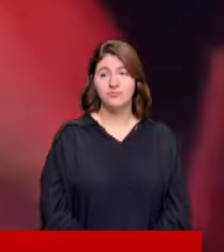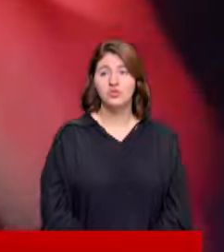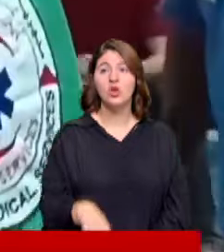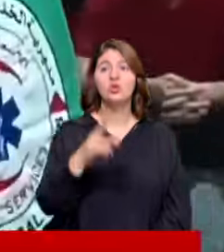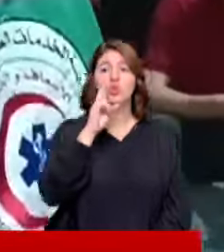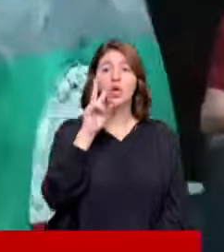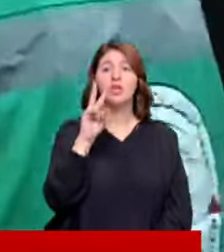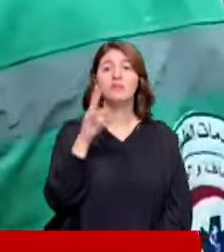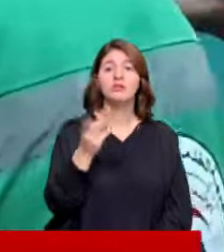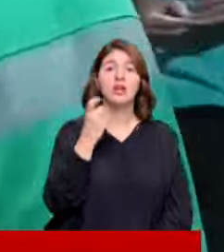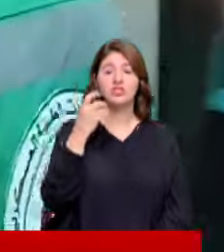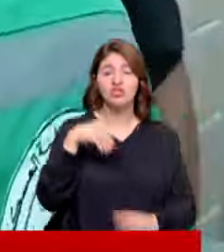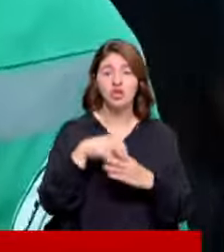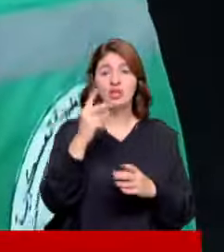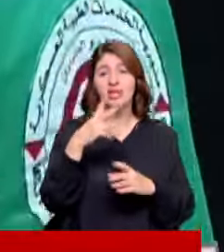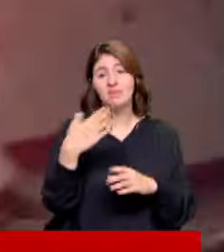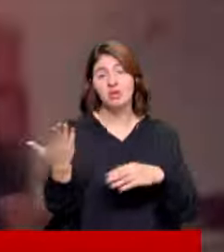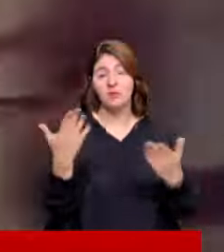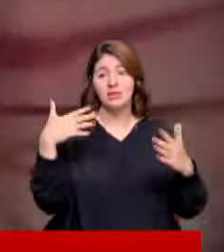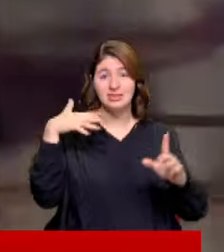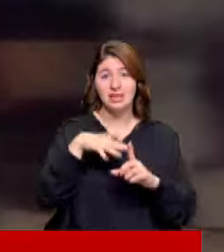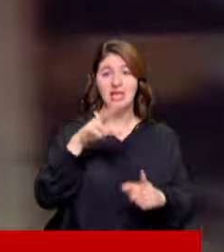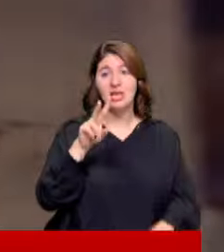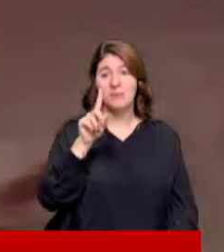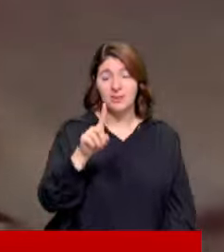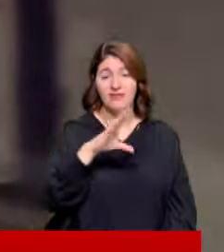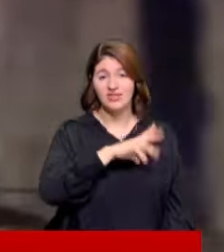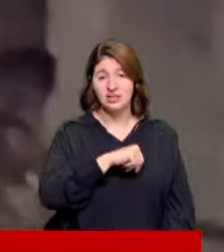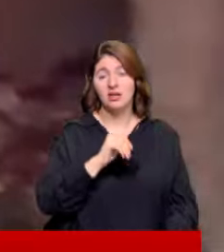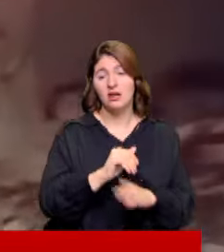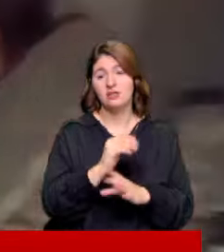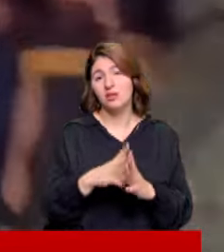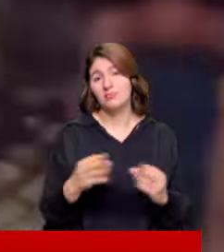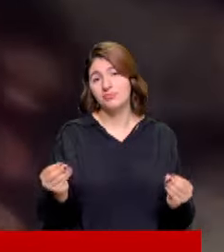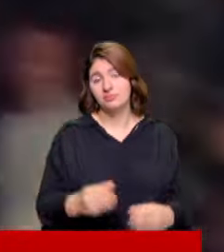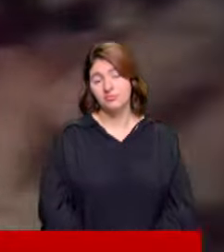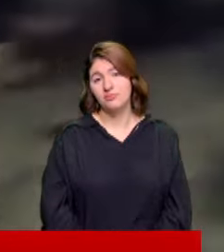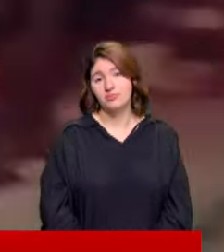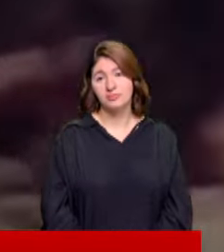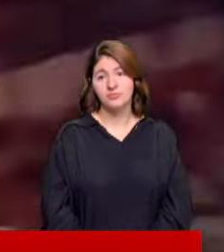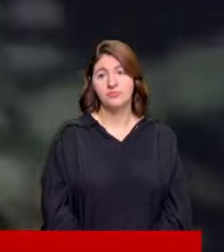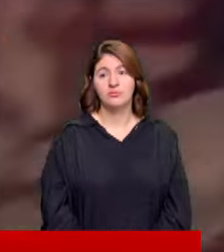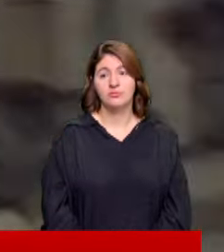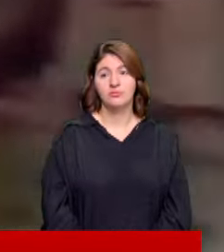Son 24 saatte yaşanan iki ayrı saldırıda 21 Filistinli yaşamını yitirdi.